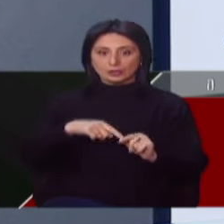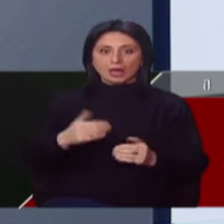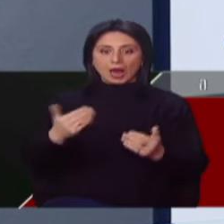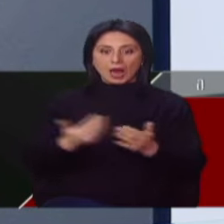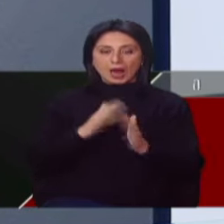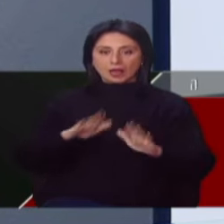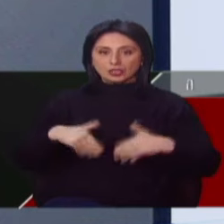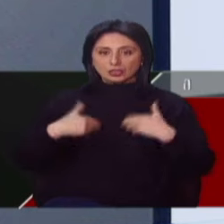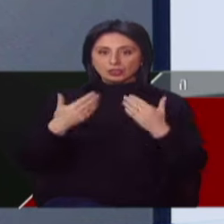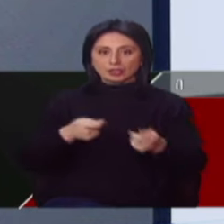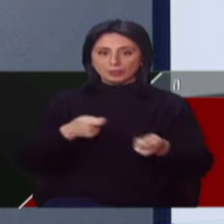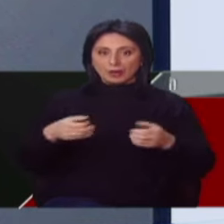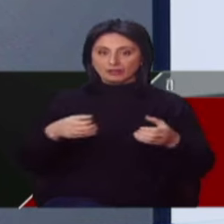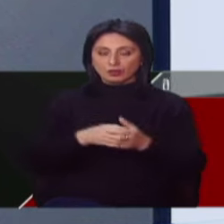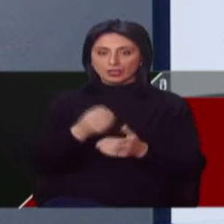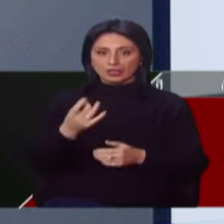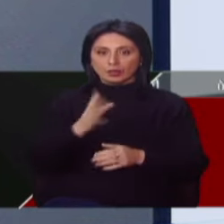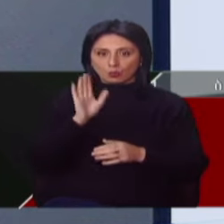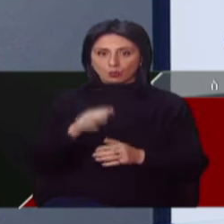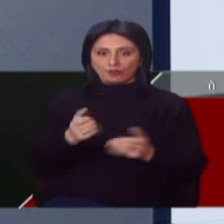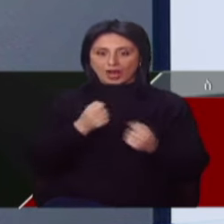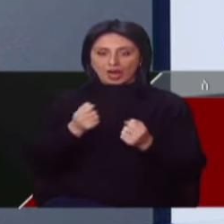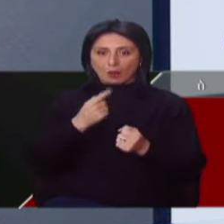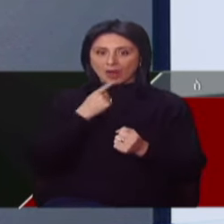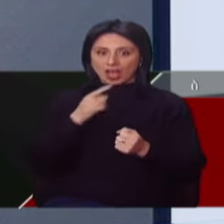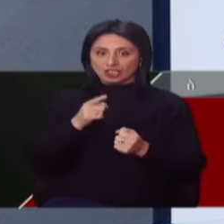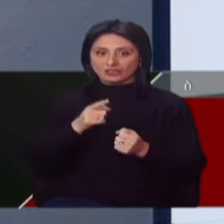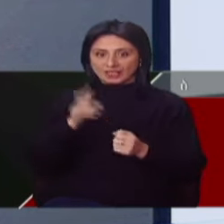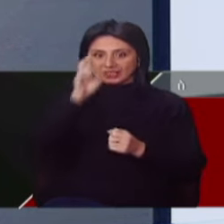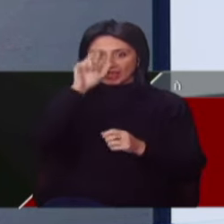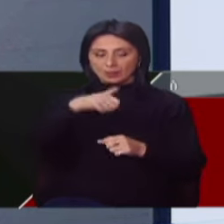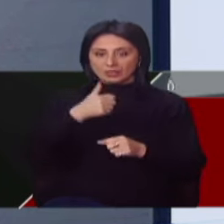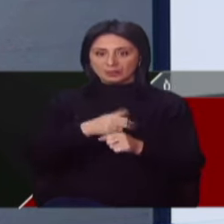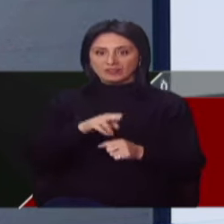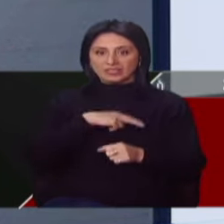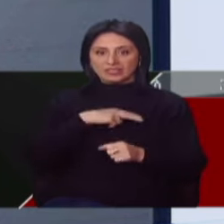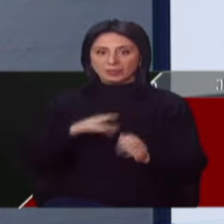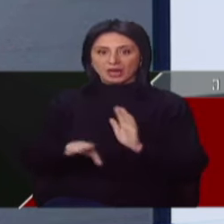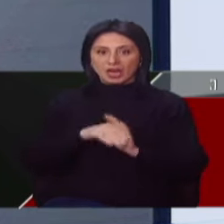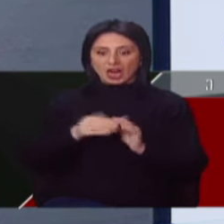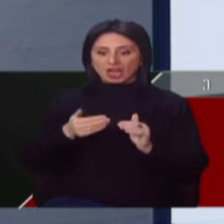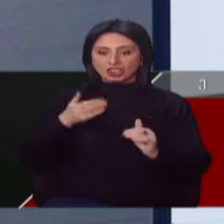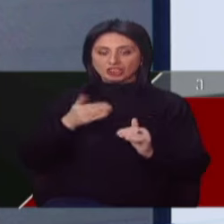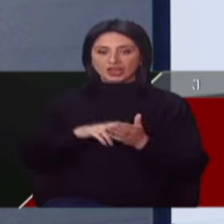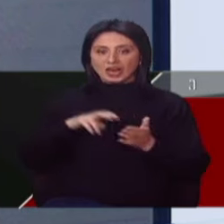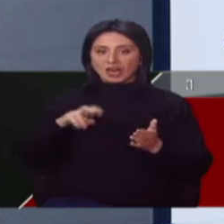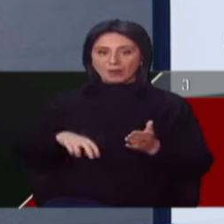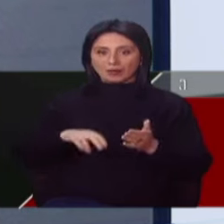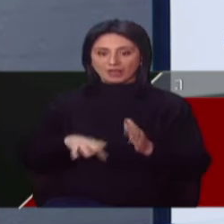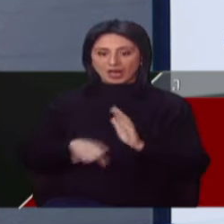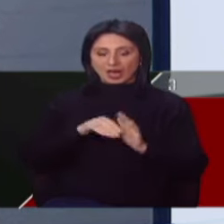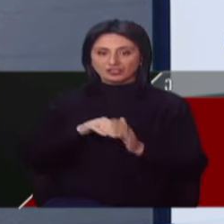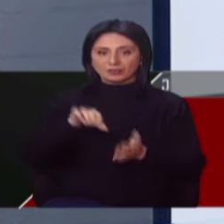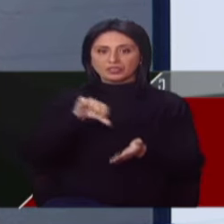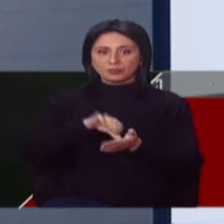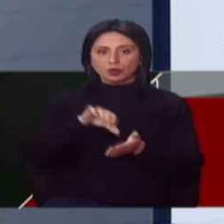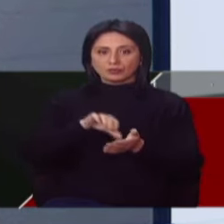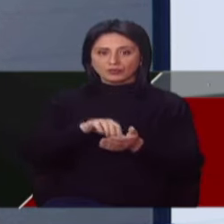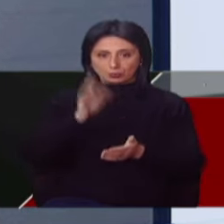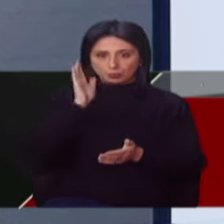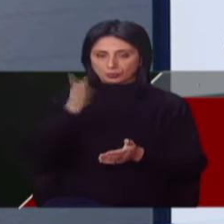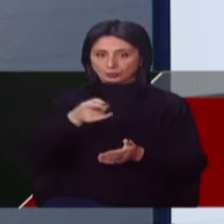Ახალმა შეთავაზებამ მართულ გუნდს კიდევ უფრო გაუმყარა ეჭვი რომ სახელმწიფოს მეთაური საპარლამენტო არჩევნებამდე გადადგომას და არჩევნებში